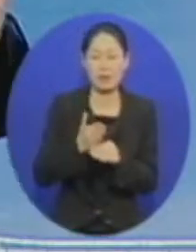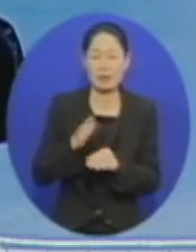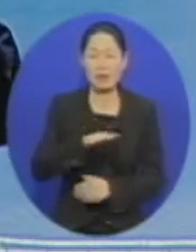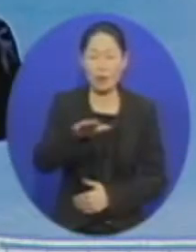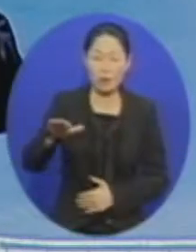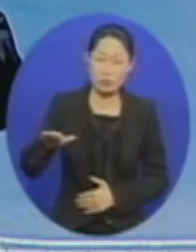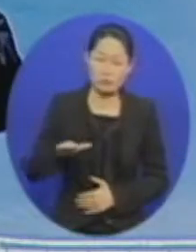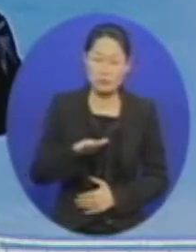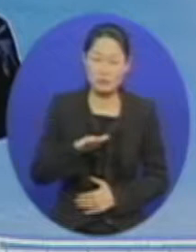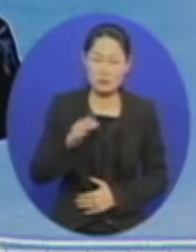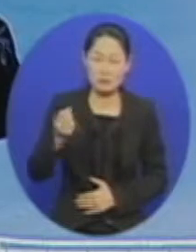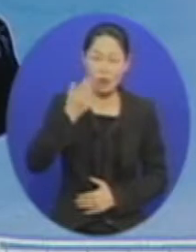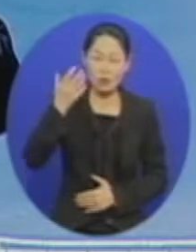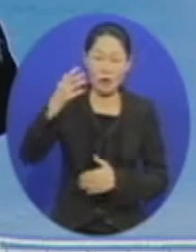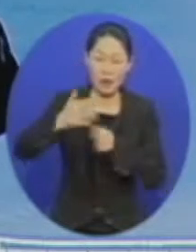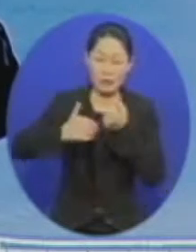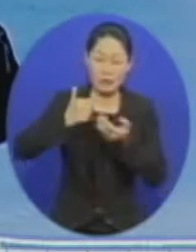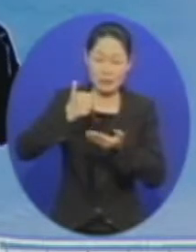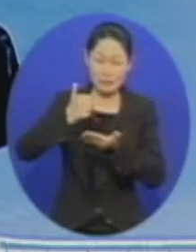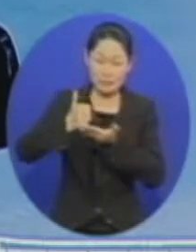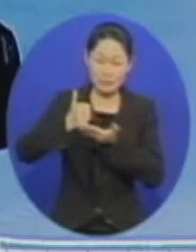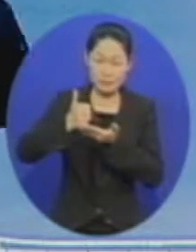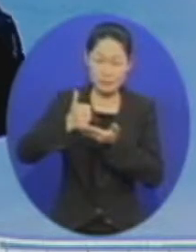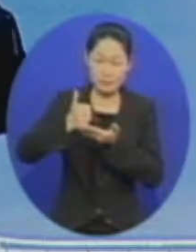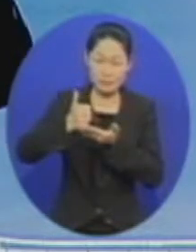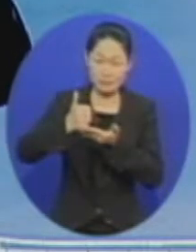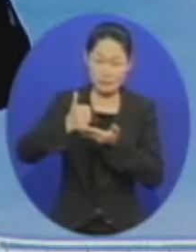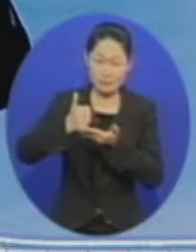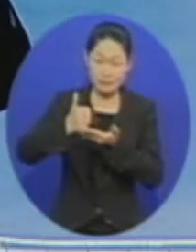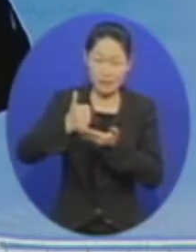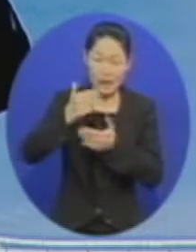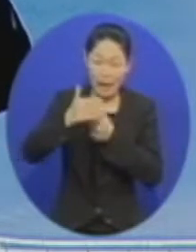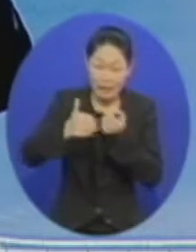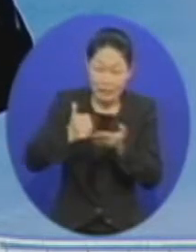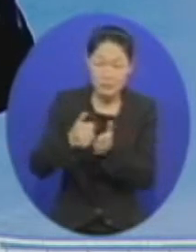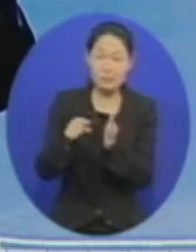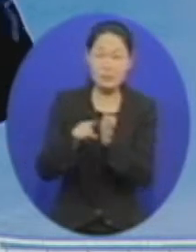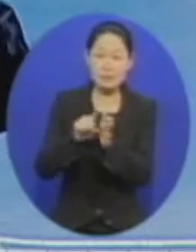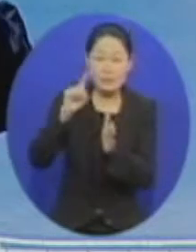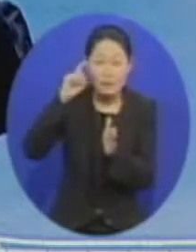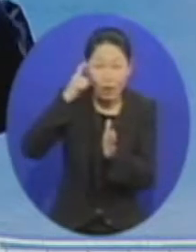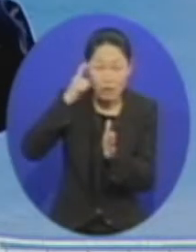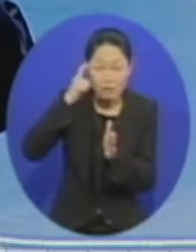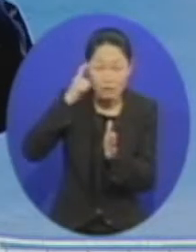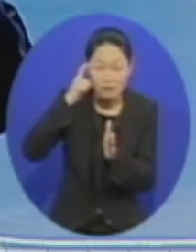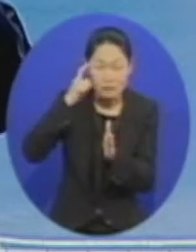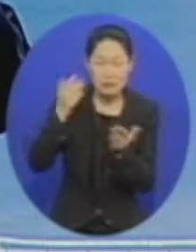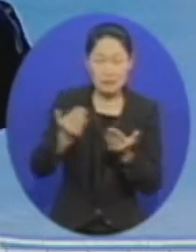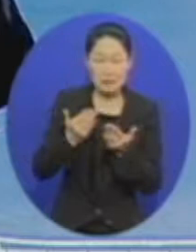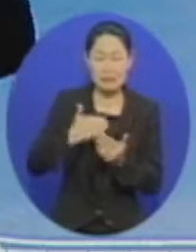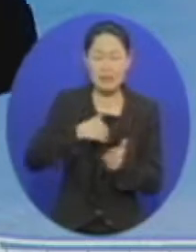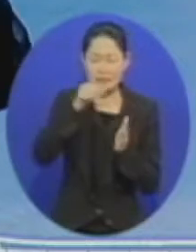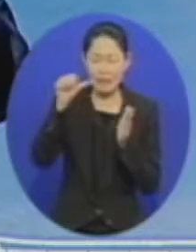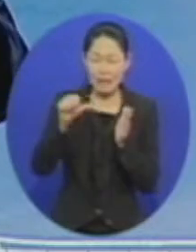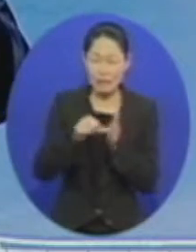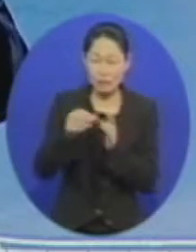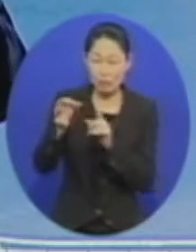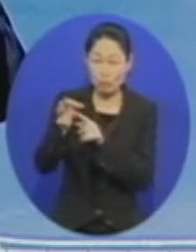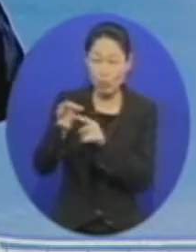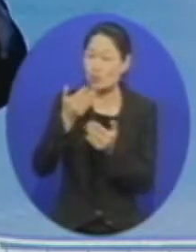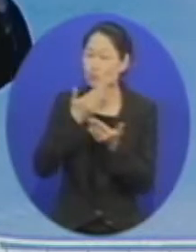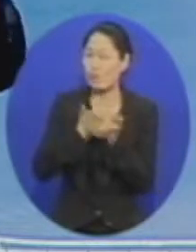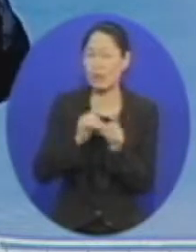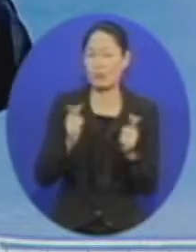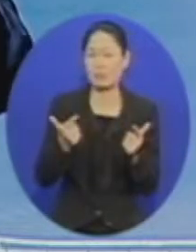여러분이 그 성령 하나님을 하나님으로 유기는 1 내 생애 돈이 중요한가